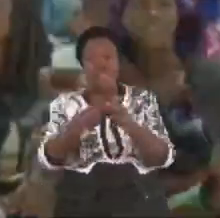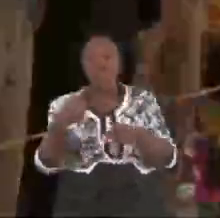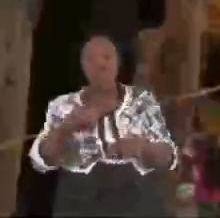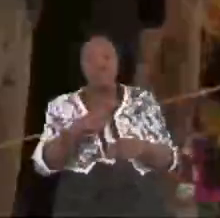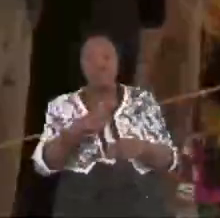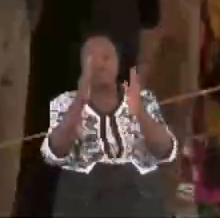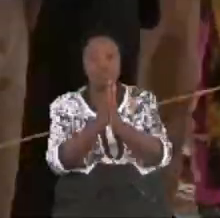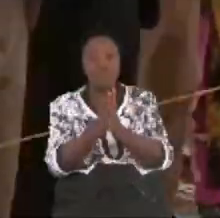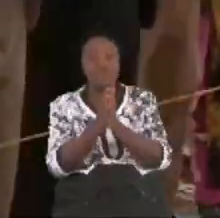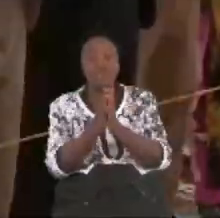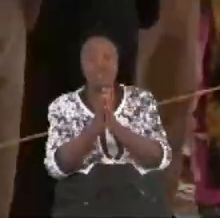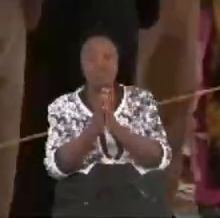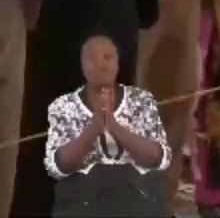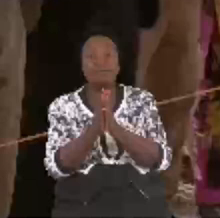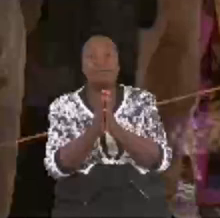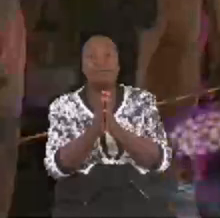prions.